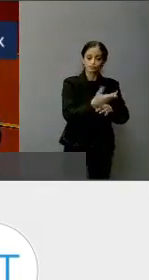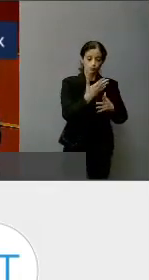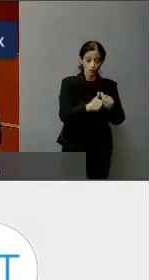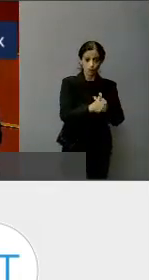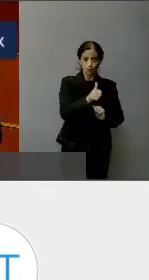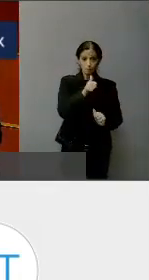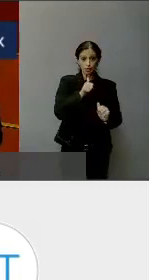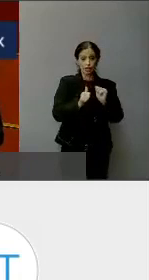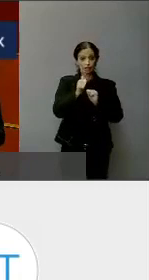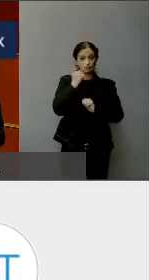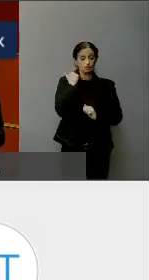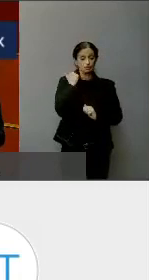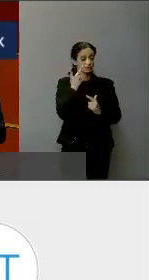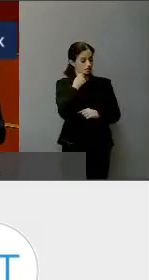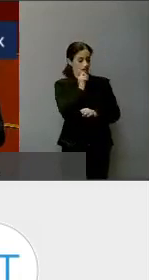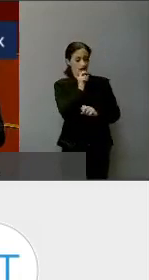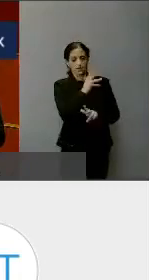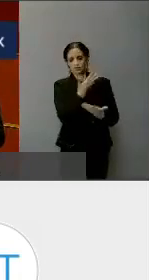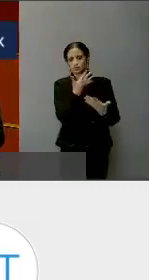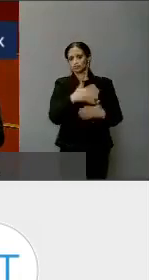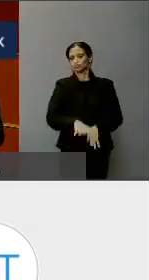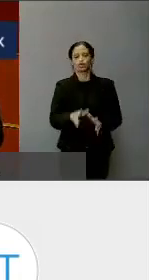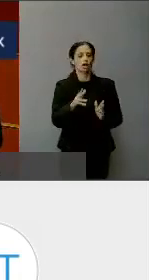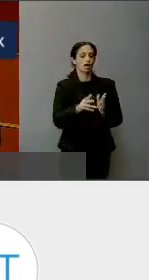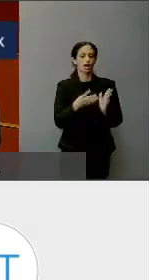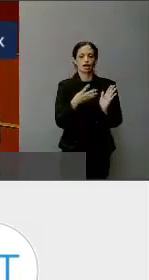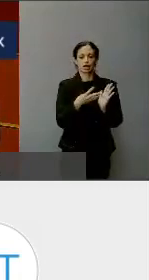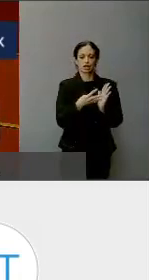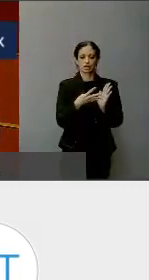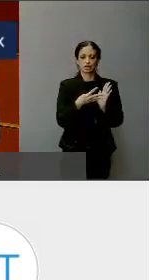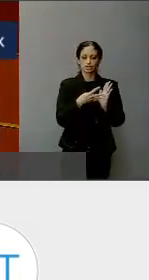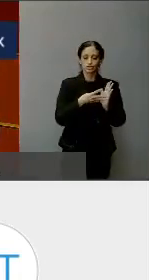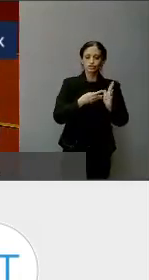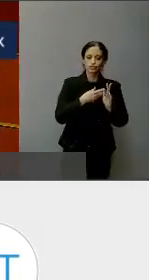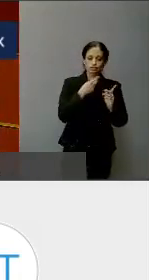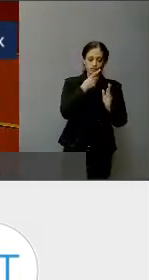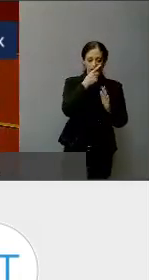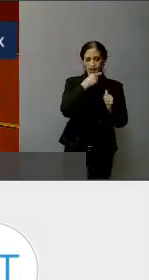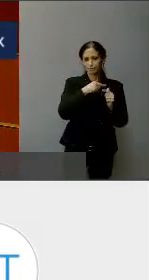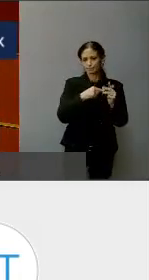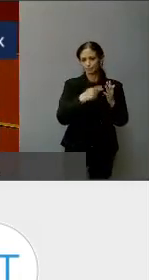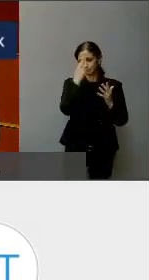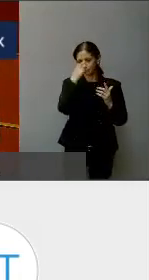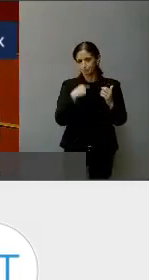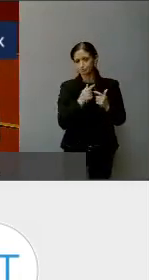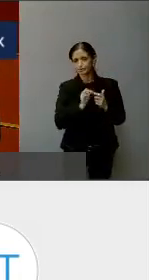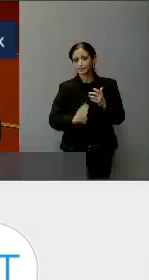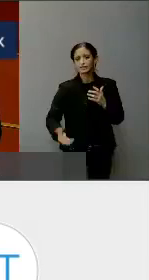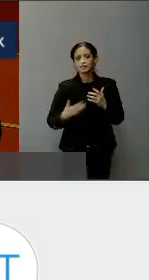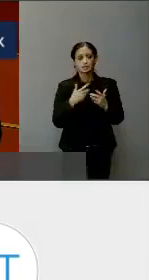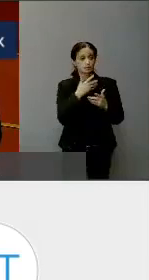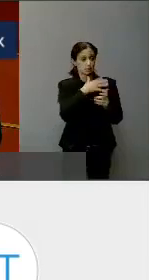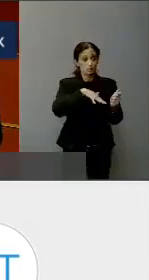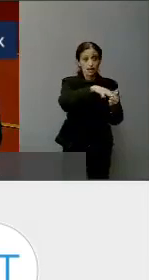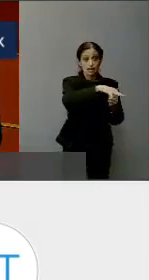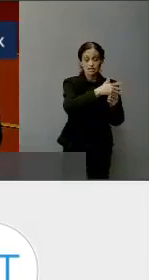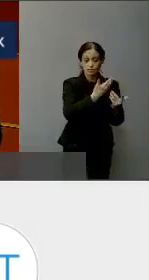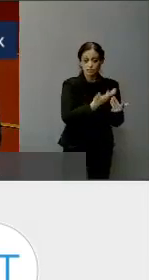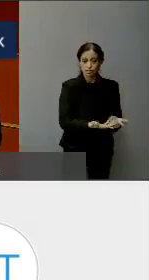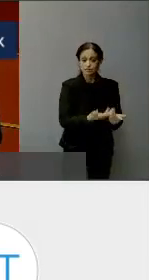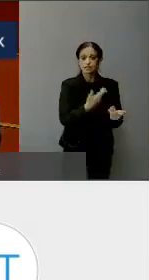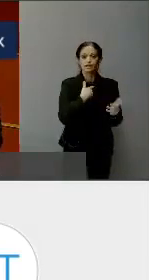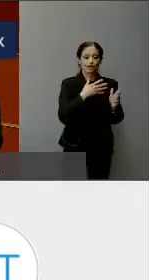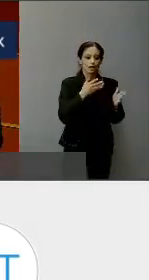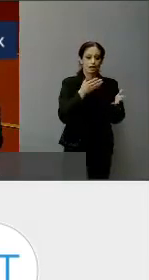presenta alcune criticità sotto molteplici profili in relazione alla normativa paesaggistica vigente l'incidenza delle nuove volumetrie